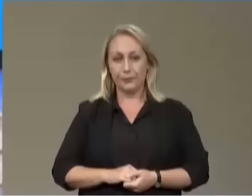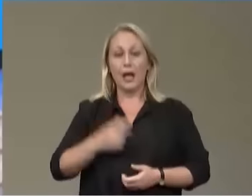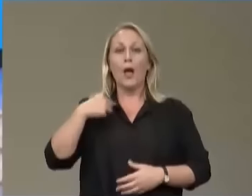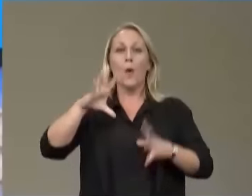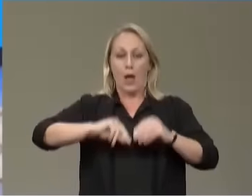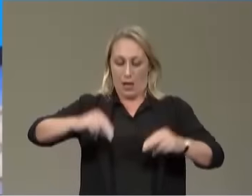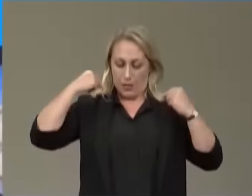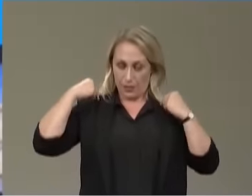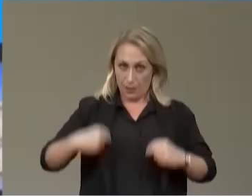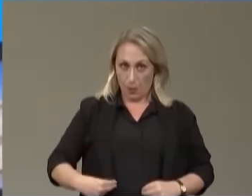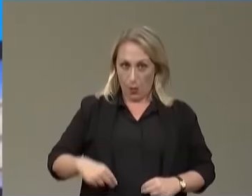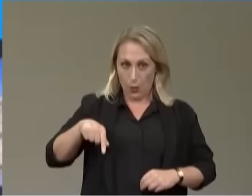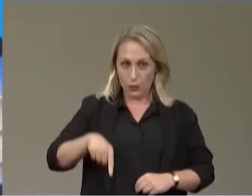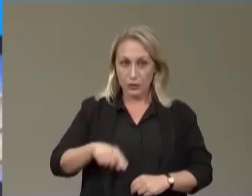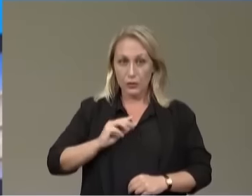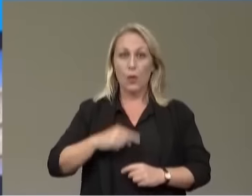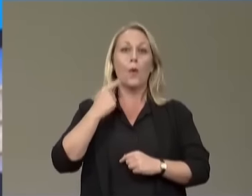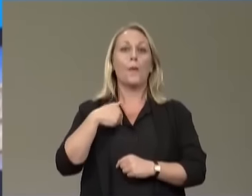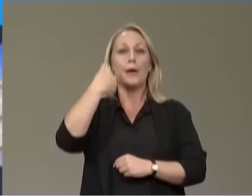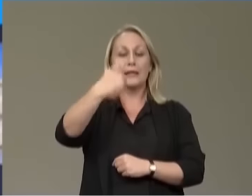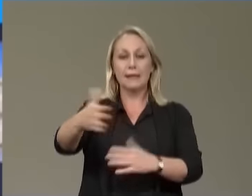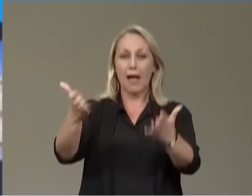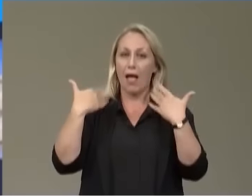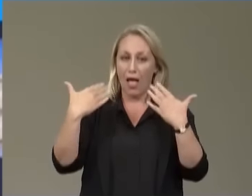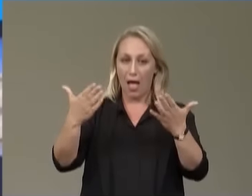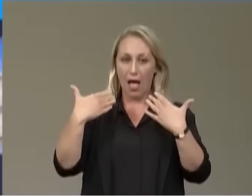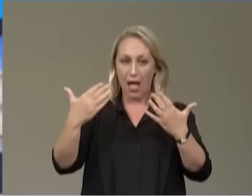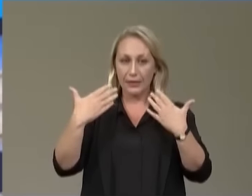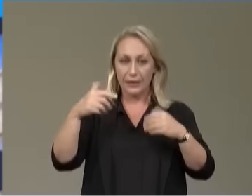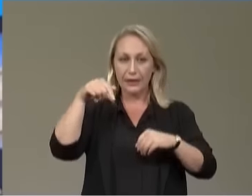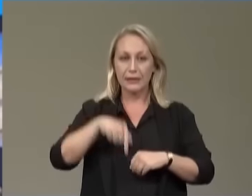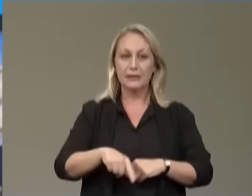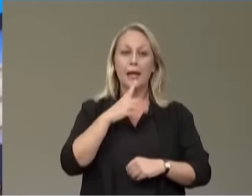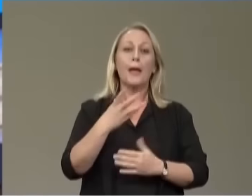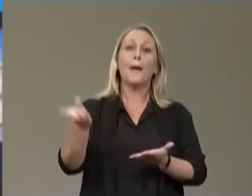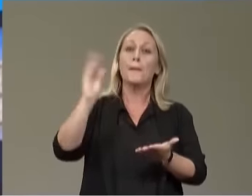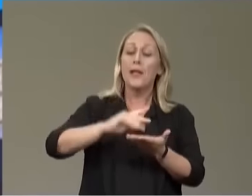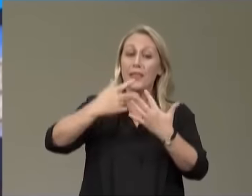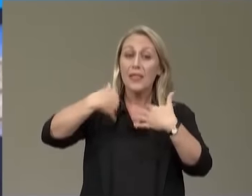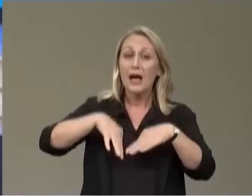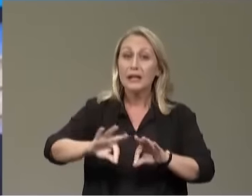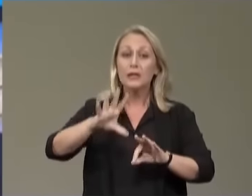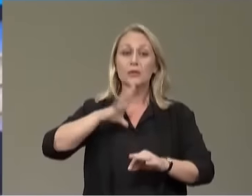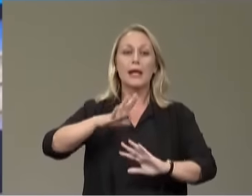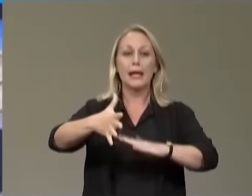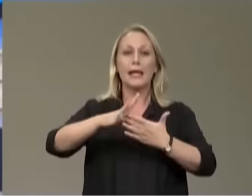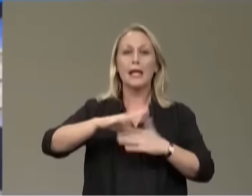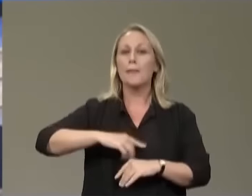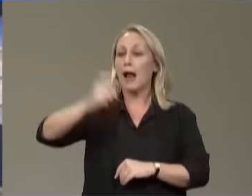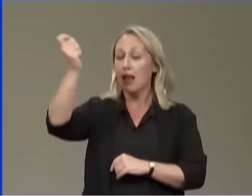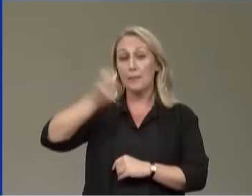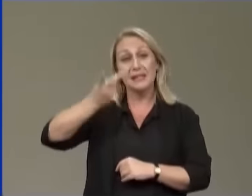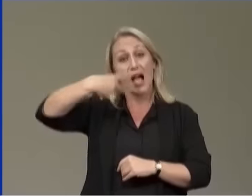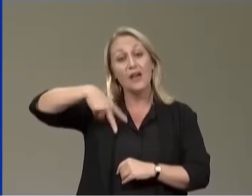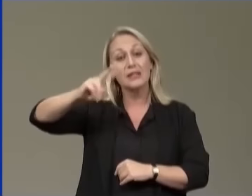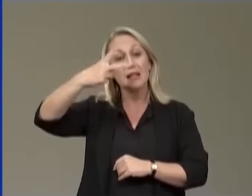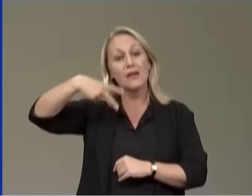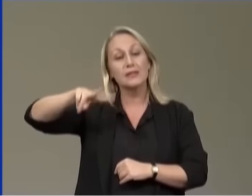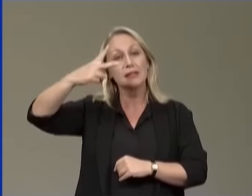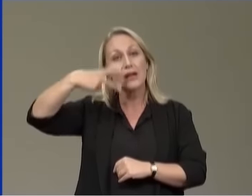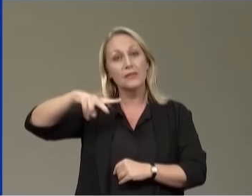δημόσιο, τέλος, από την επόμενη άνοιξη, σχεδόν 700.000 υπάλληλοι θα αρχίσουν να βλέπουν νέες αιτήσεις αυξήσεις, οι οποίες